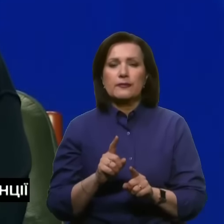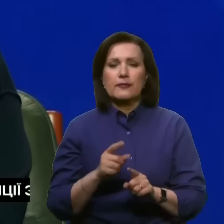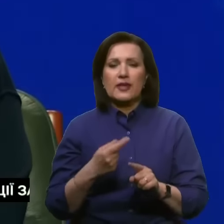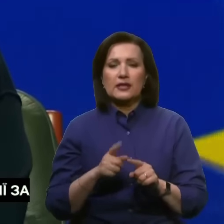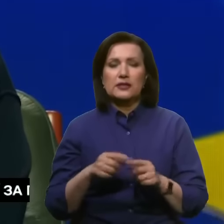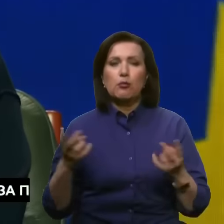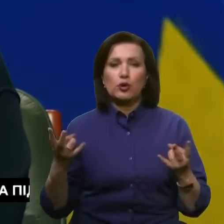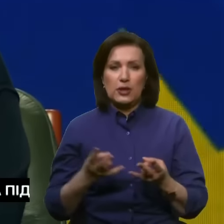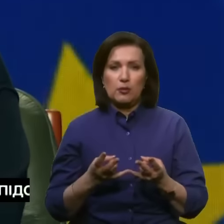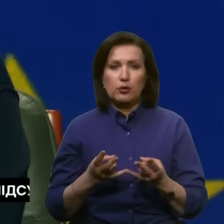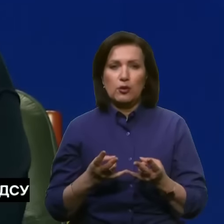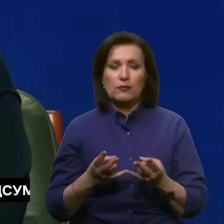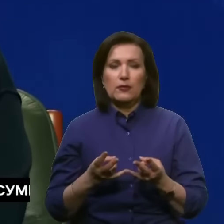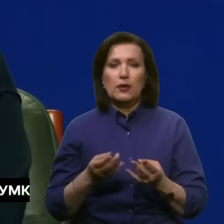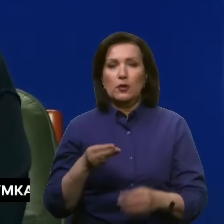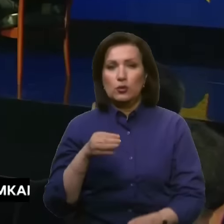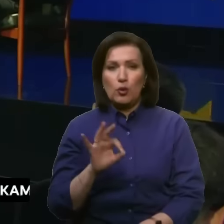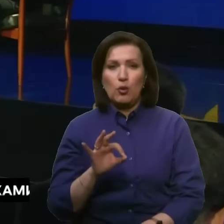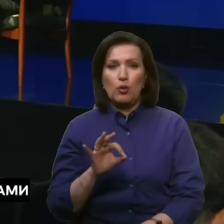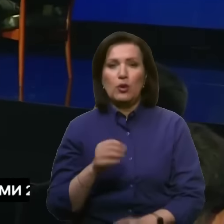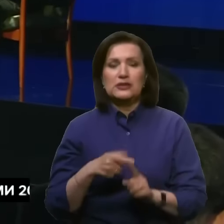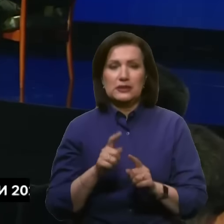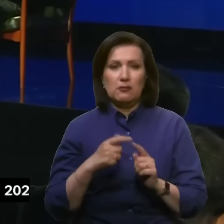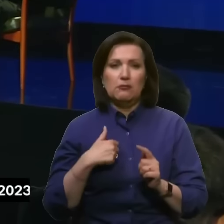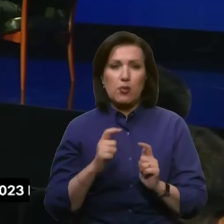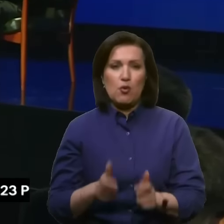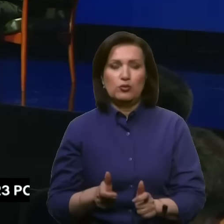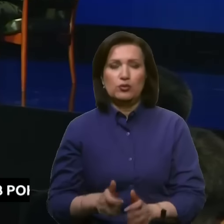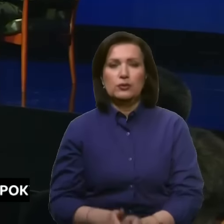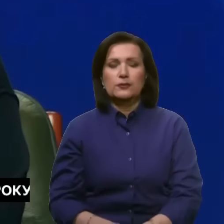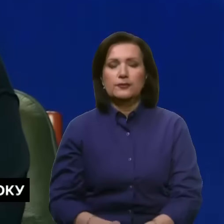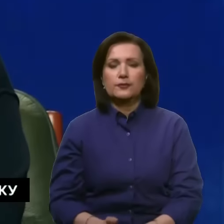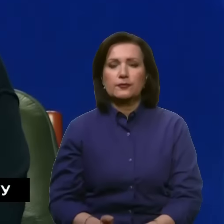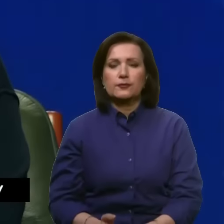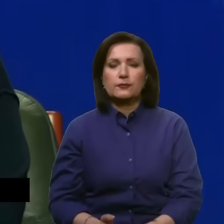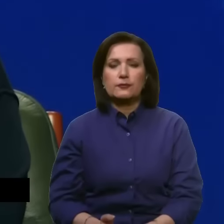це потрібно, то з цим погоджусь.